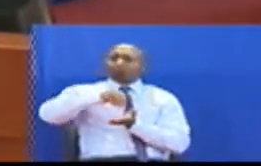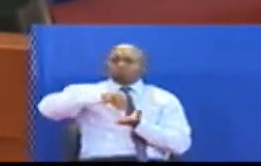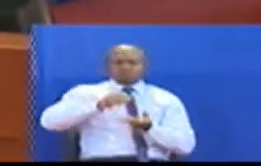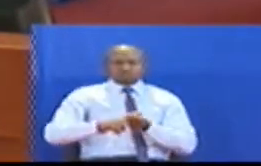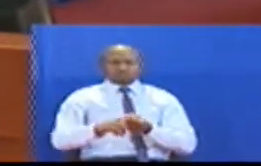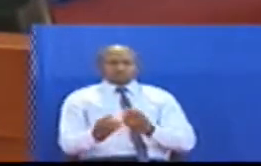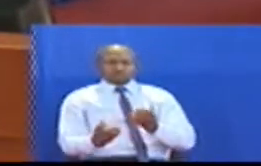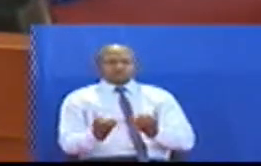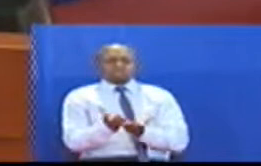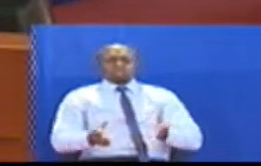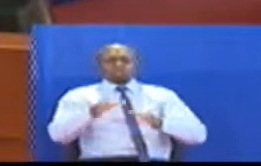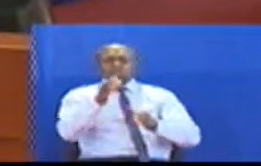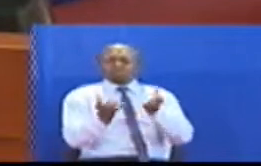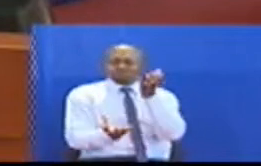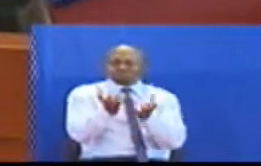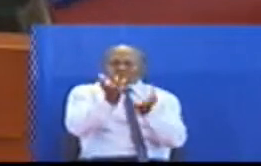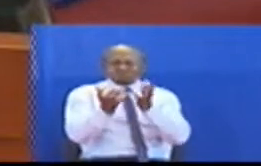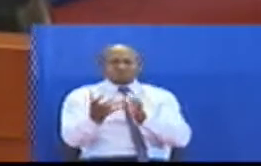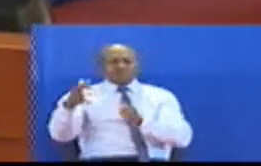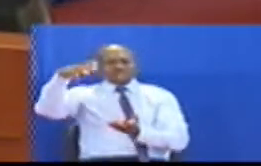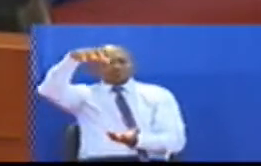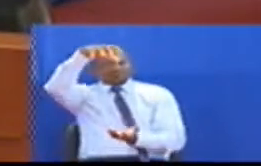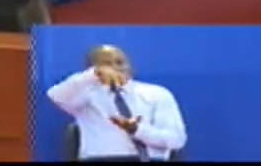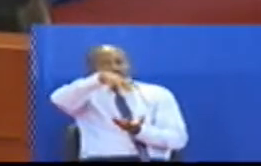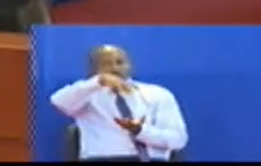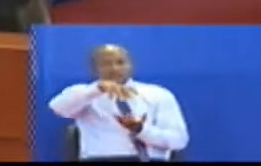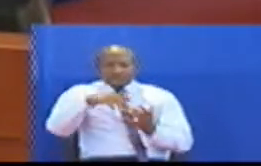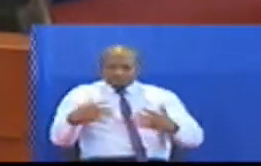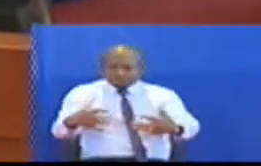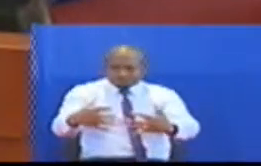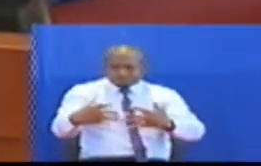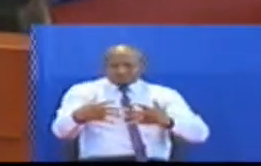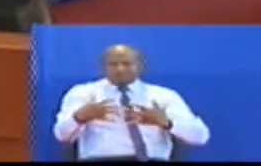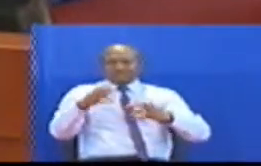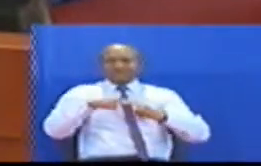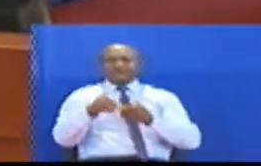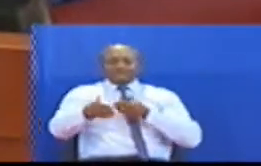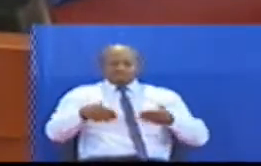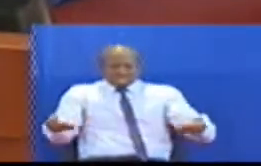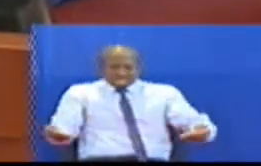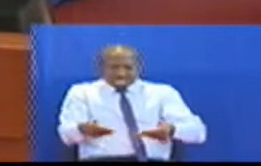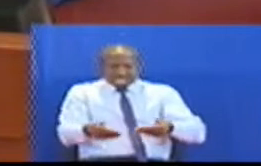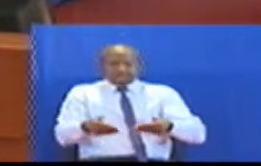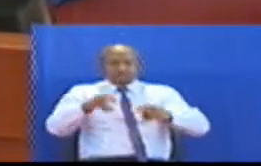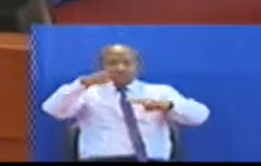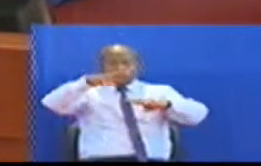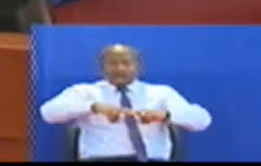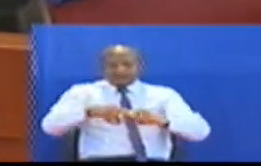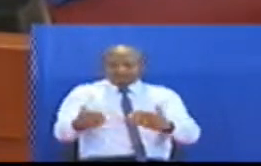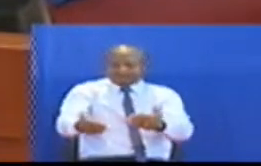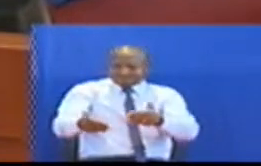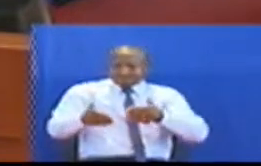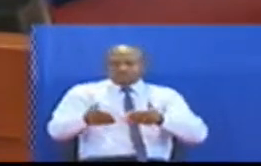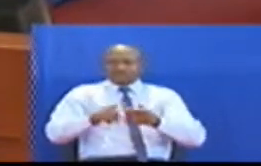kimefunikwa. Alafu unakiweka hapa na kwa kama almost umekipaka, yani unakuwa karibu kabisa kwenye kiti kifupi cha miguu mitatu.